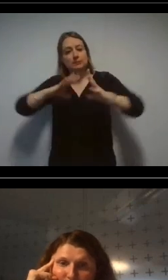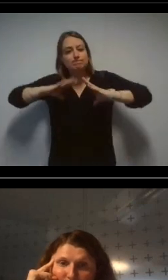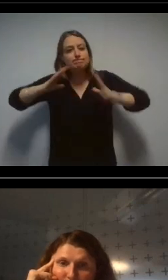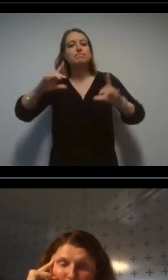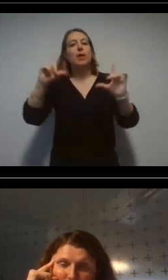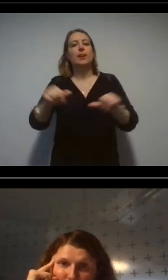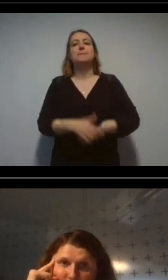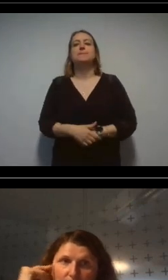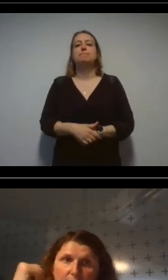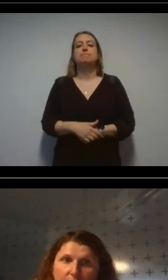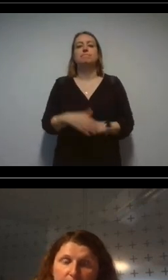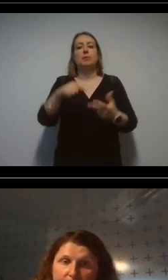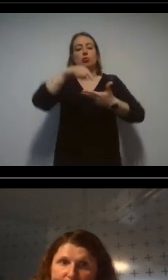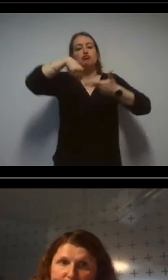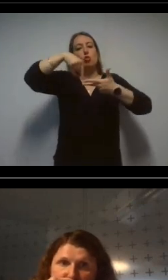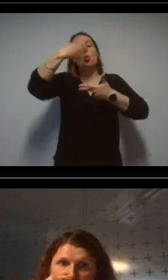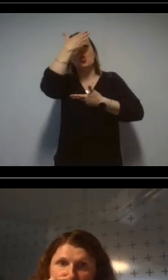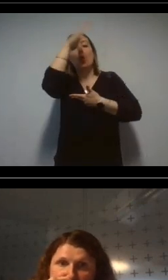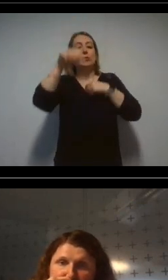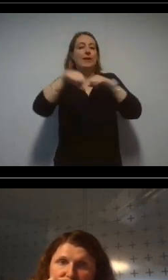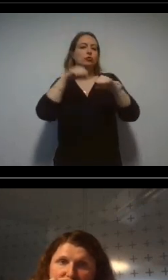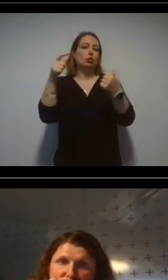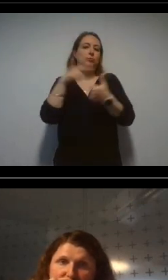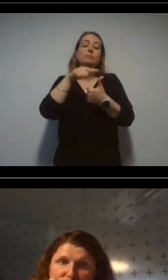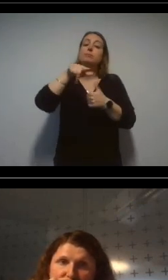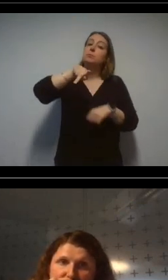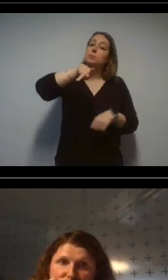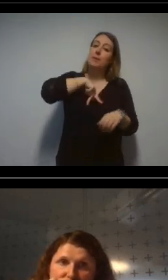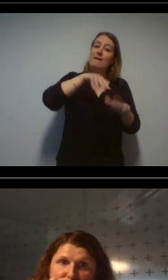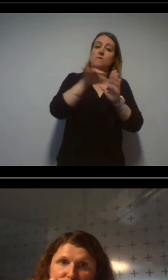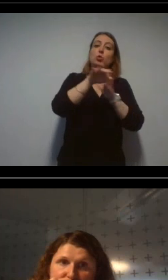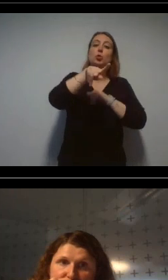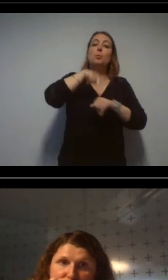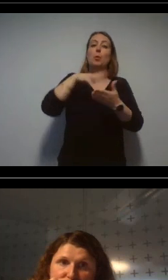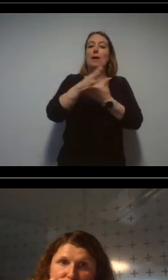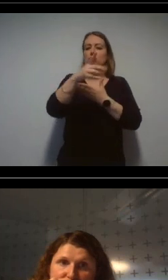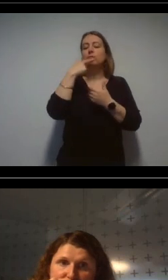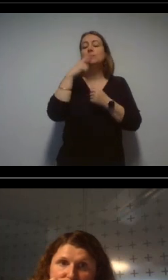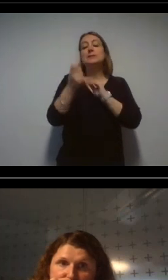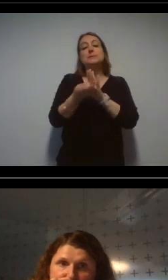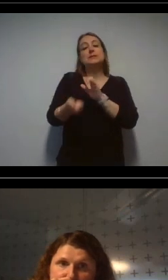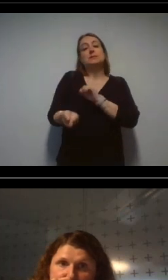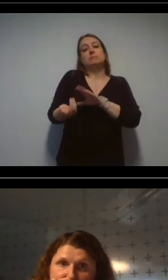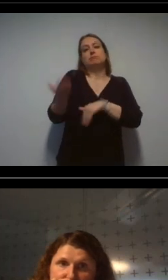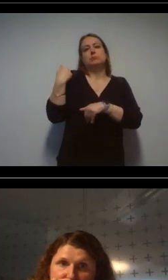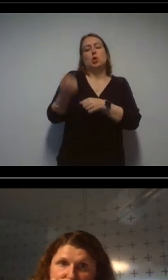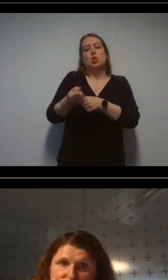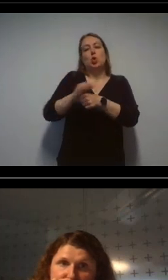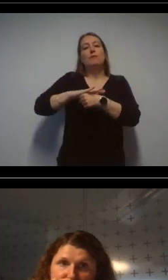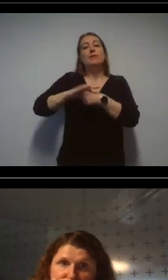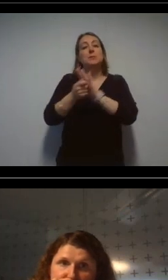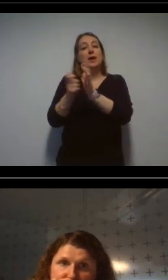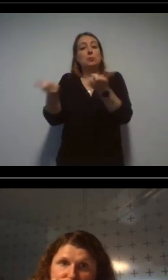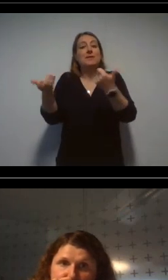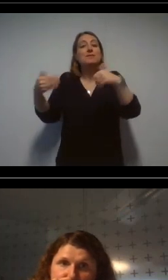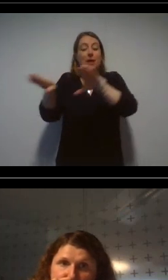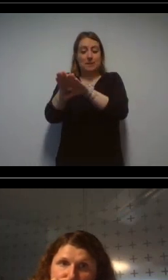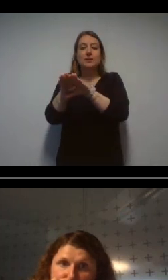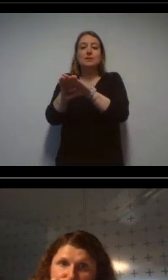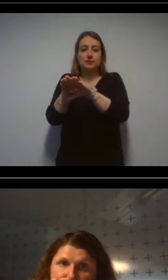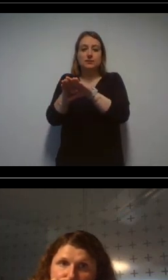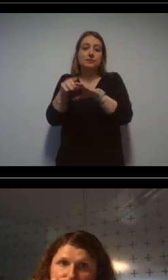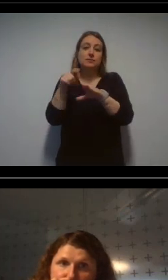autres actions. Ma fonction, mon parcours, c'est une action qu'on a mise en place au moment du Covid, lorsque les entreprises étaient fermées et donc on ne pouvait pas faire les visites